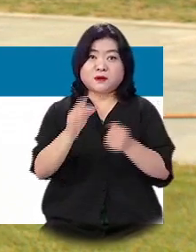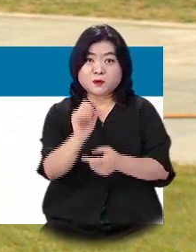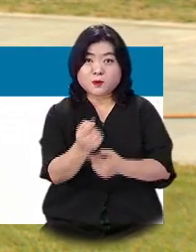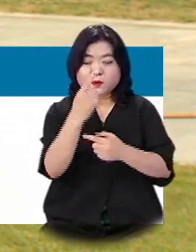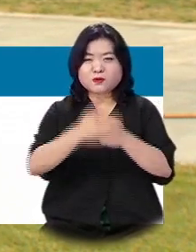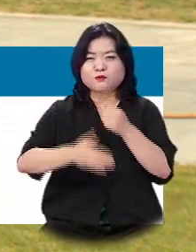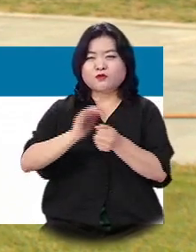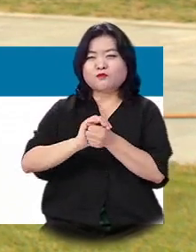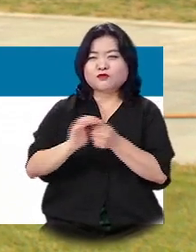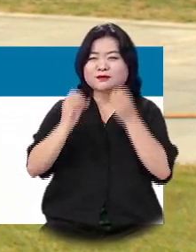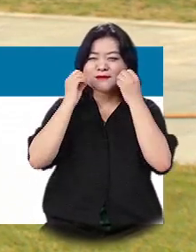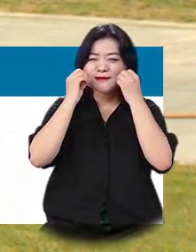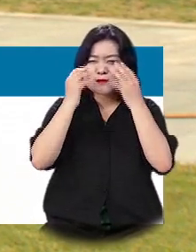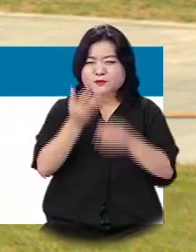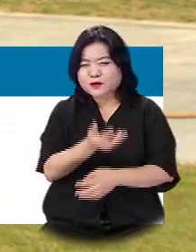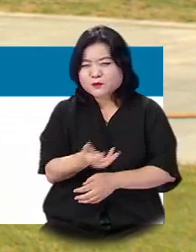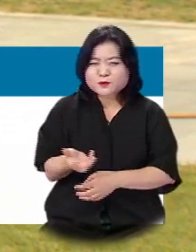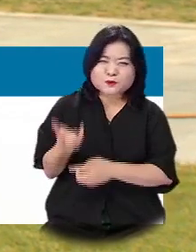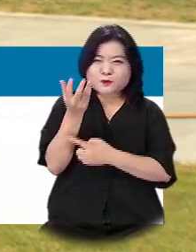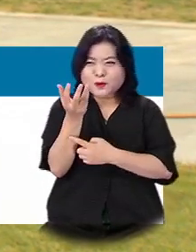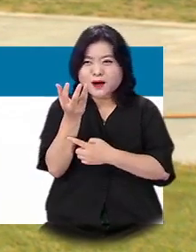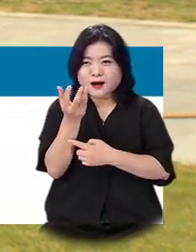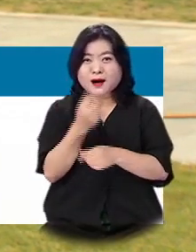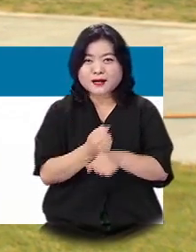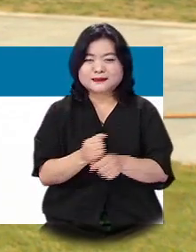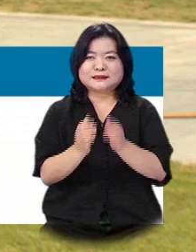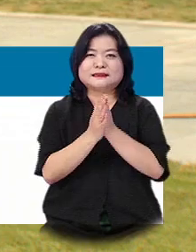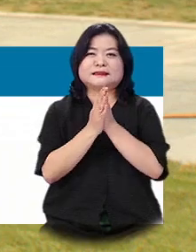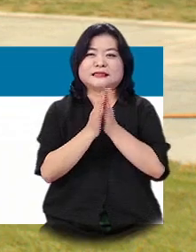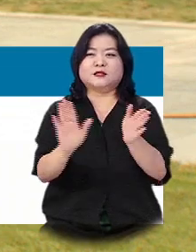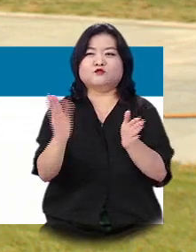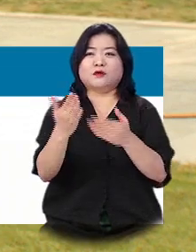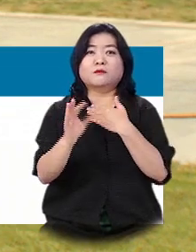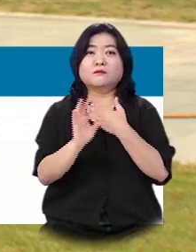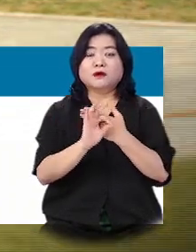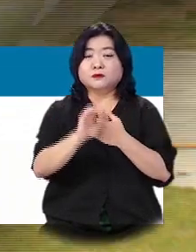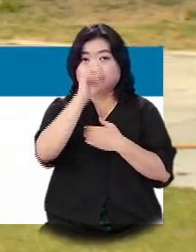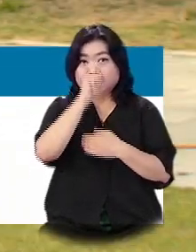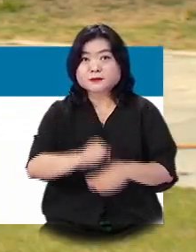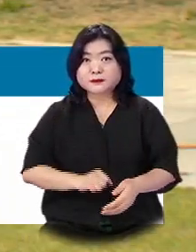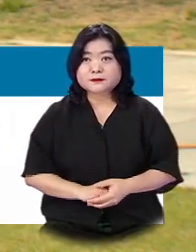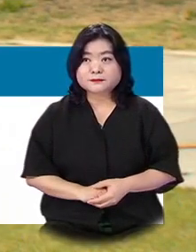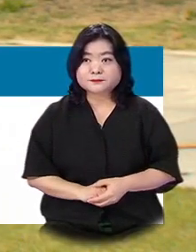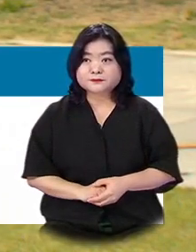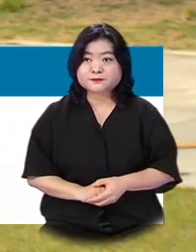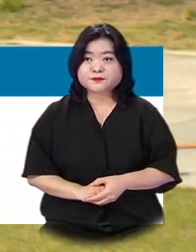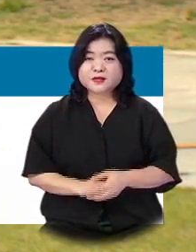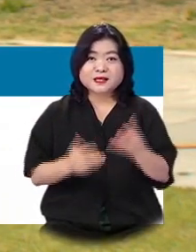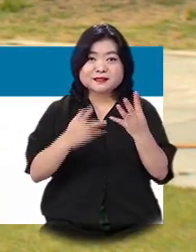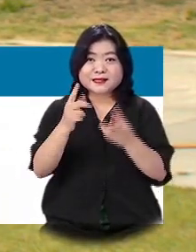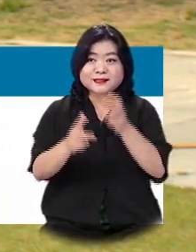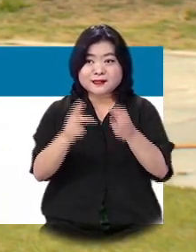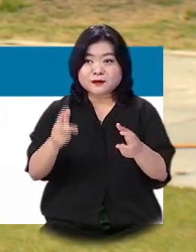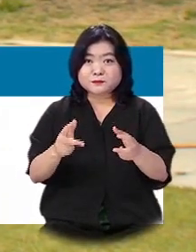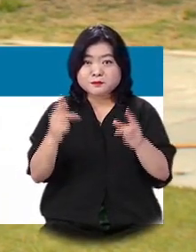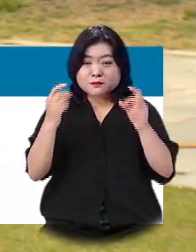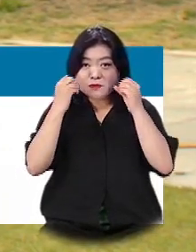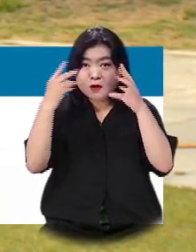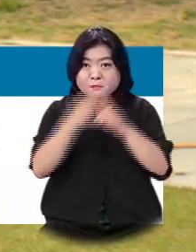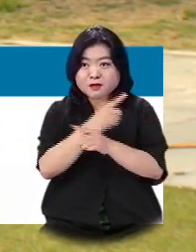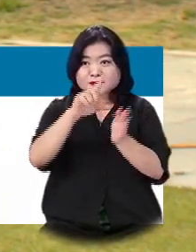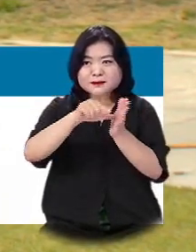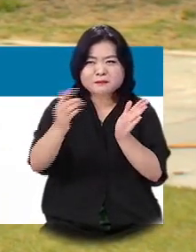대구 경북이 새롭게 도약하는 그런 시작이 되었으면 하는 바람입니다. 또 4차 산업혁명 시대에